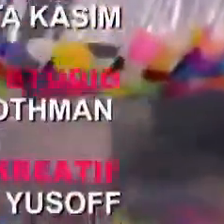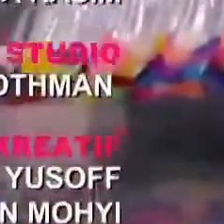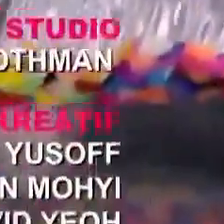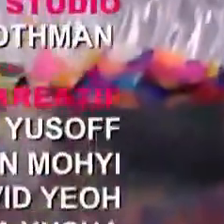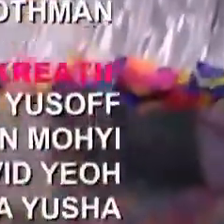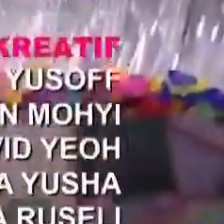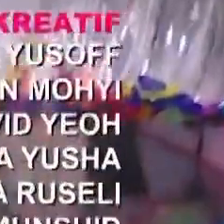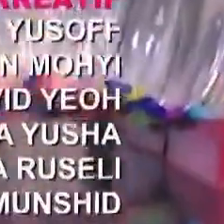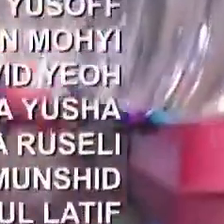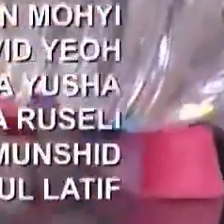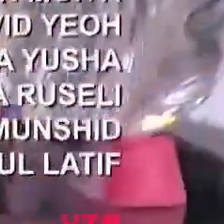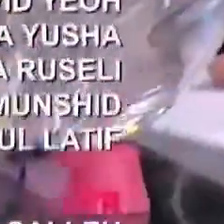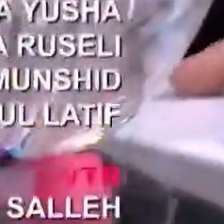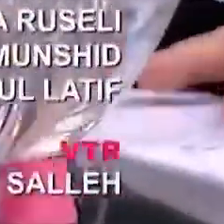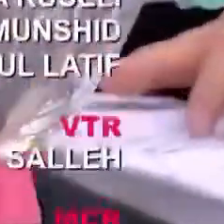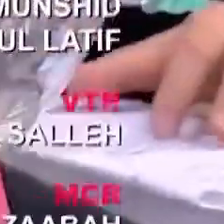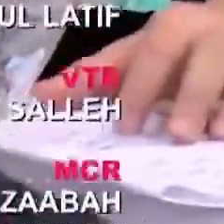Pertanian bandar dan